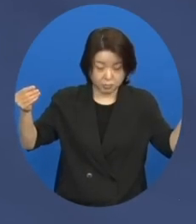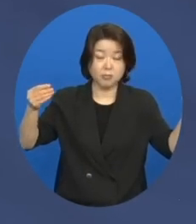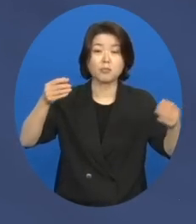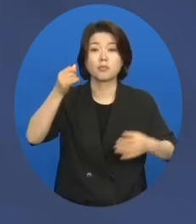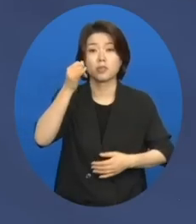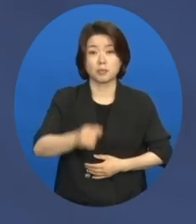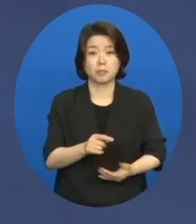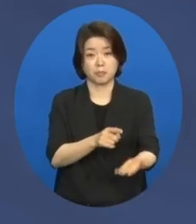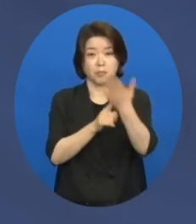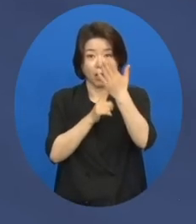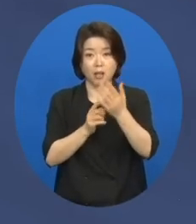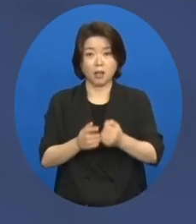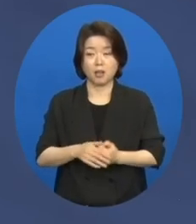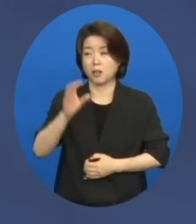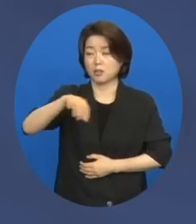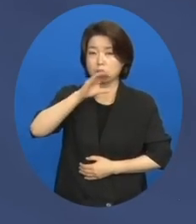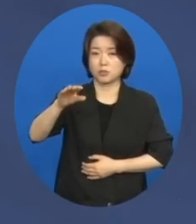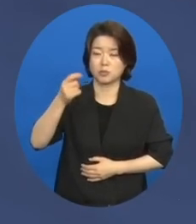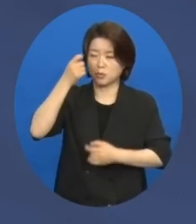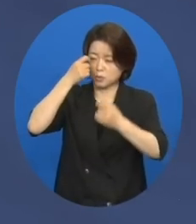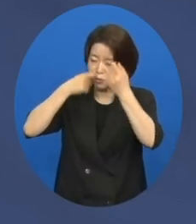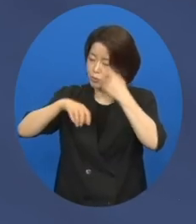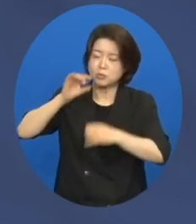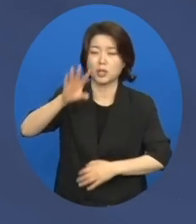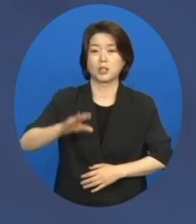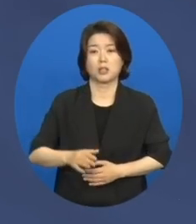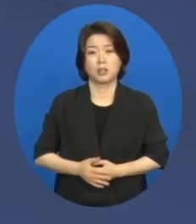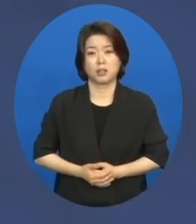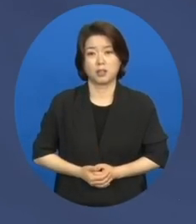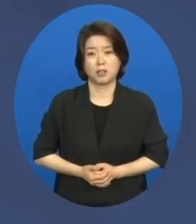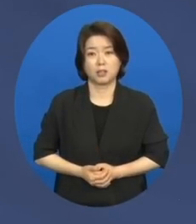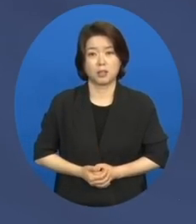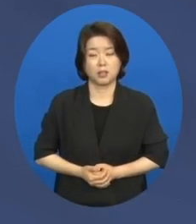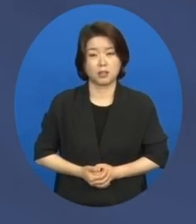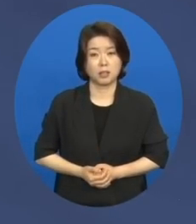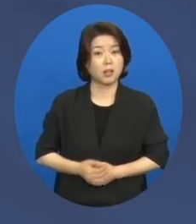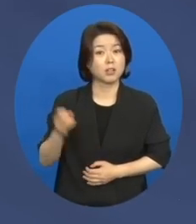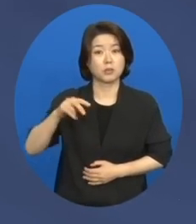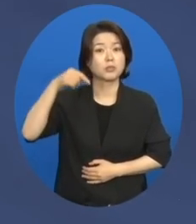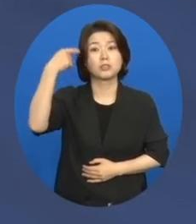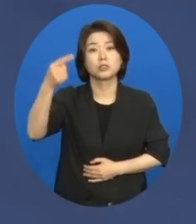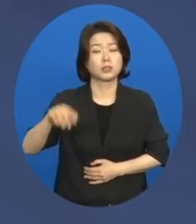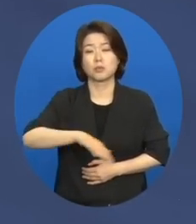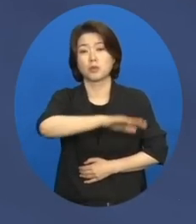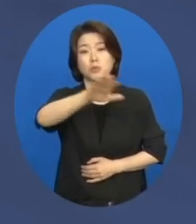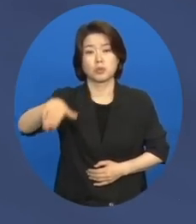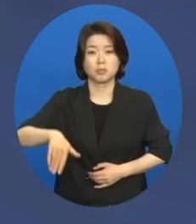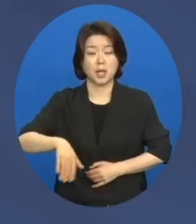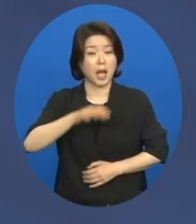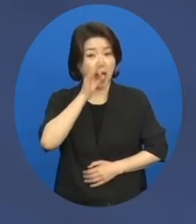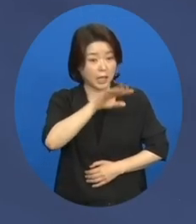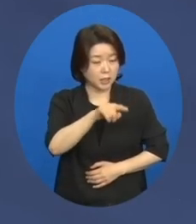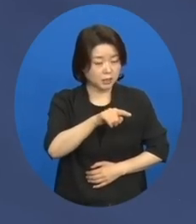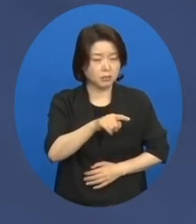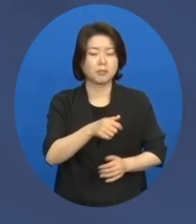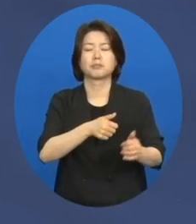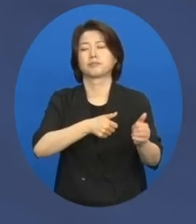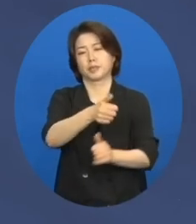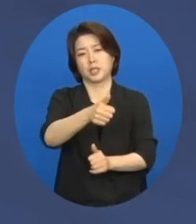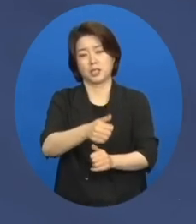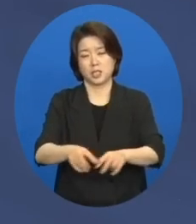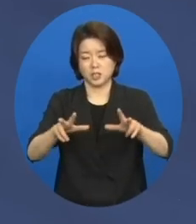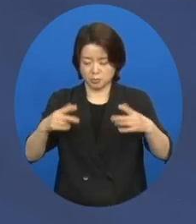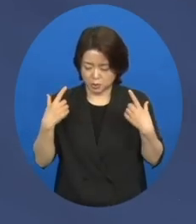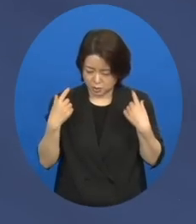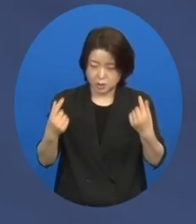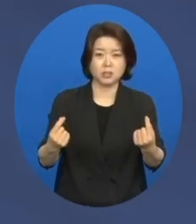때 십자가 앞에서 울 수도 없었습니다. 그리고 그 다음에 우리는 모든 불가능을 이겨서 지금도